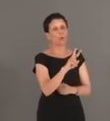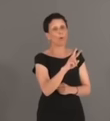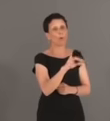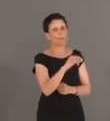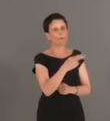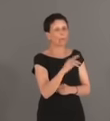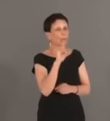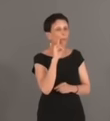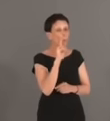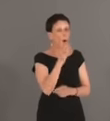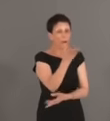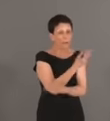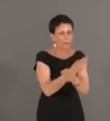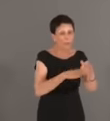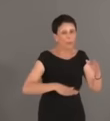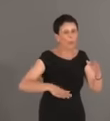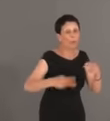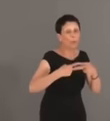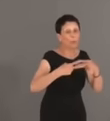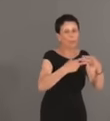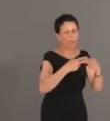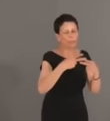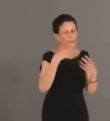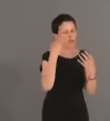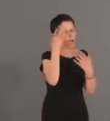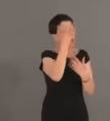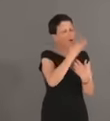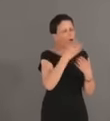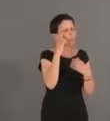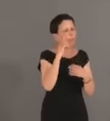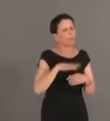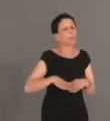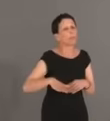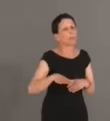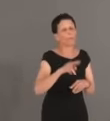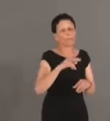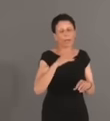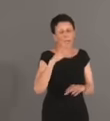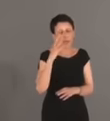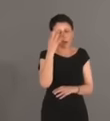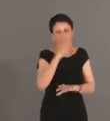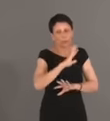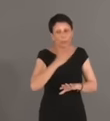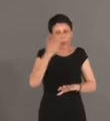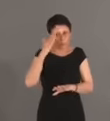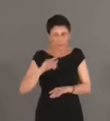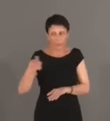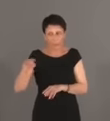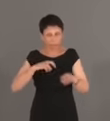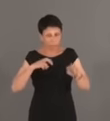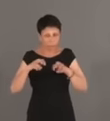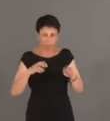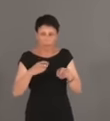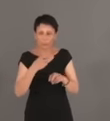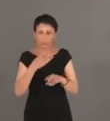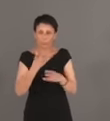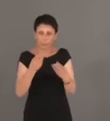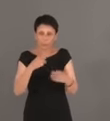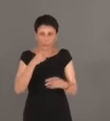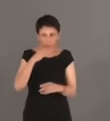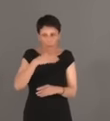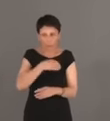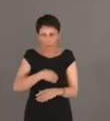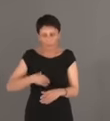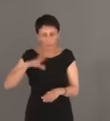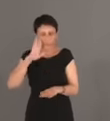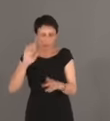Ils passent l'enfer. Donc je vous invite à vous rendre sur place. Je sais que vous vous déplacez beaucoup, Monsieur le maire. Rendez-vous sur place et vous allez